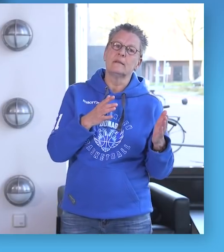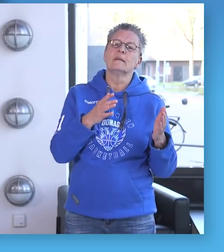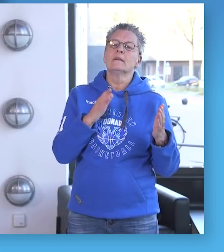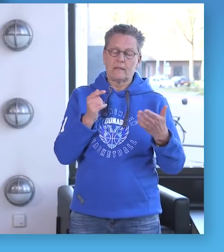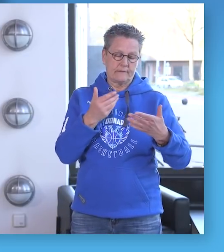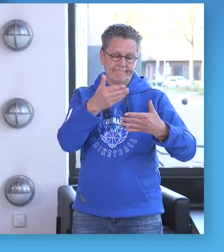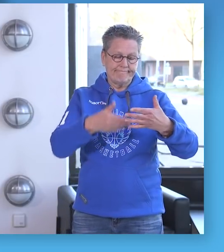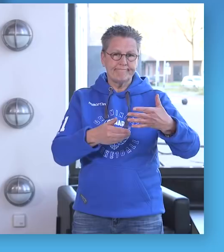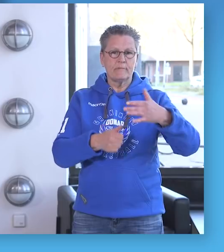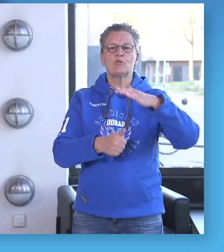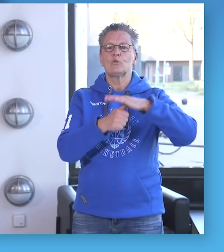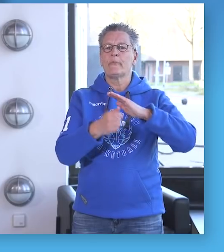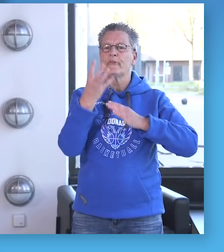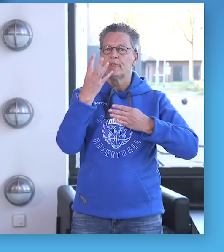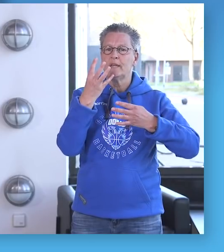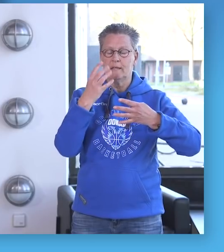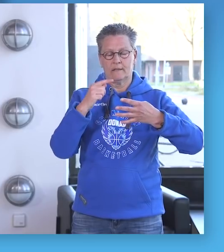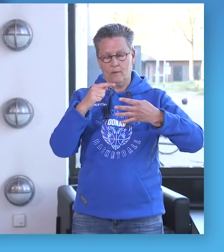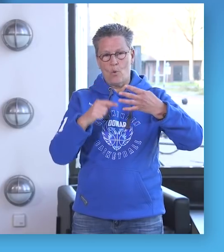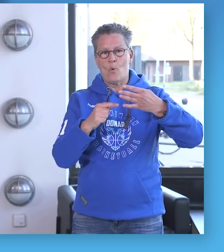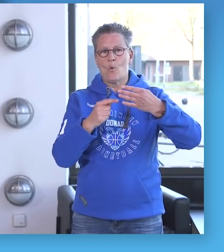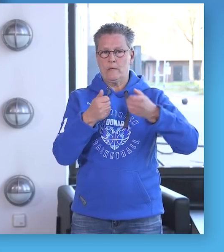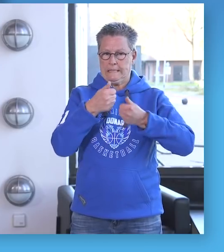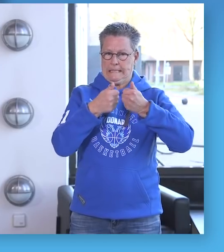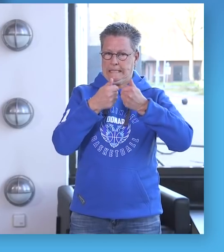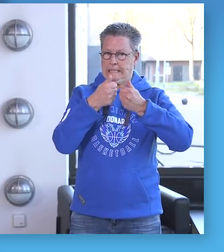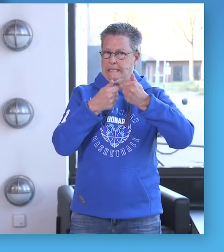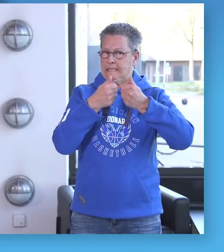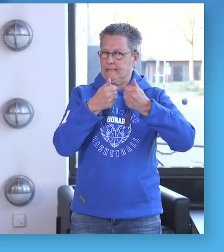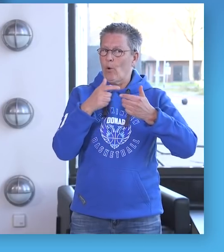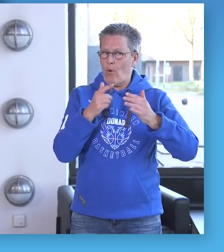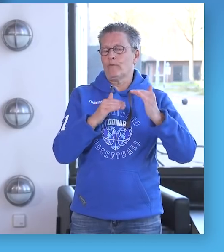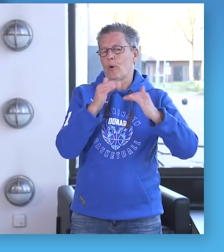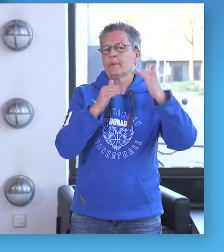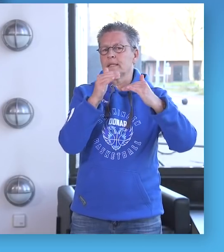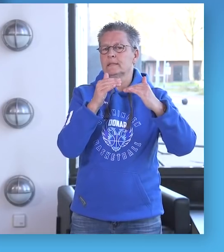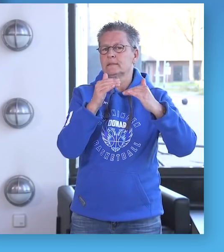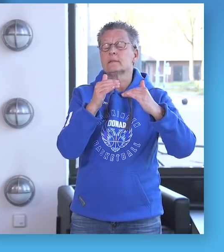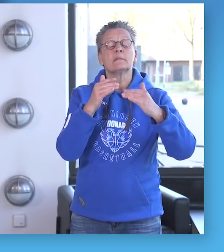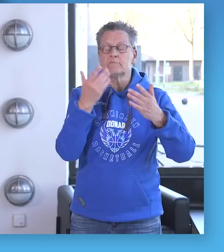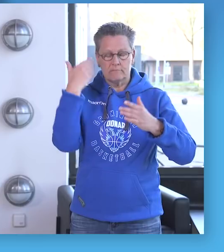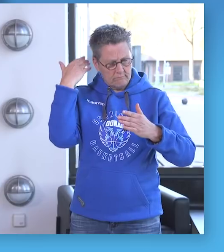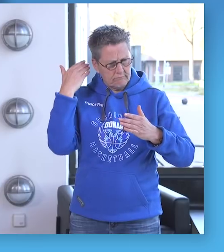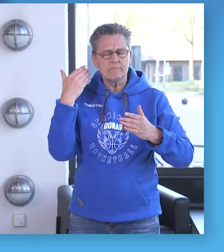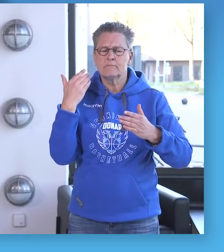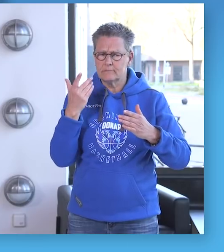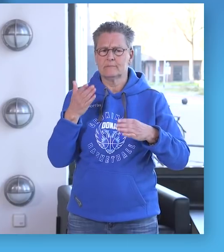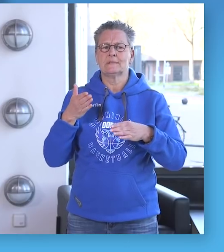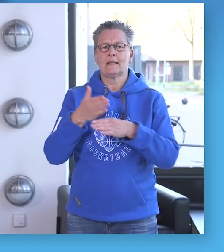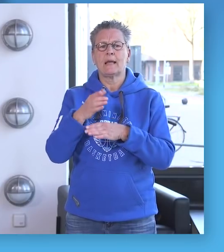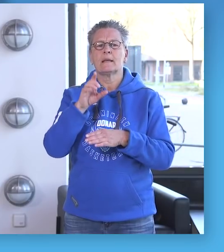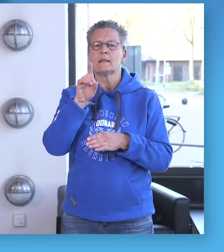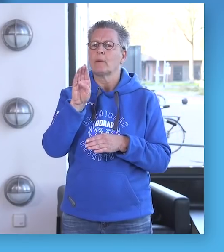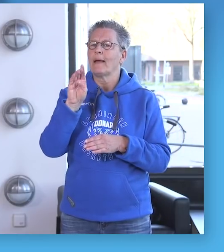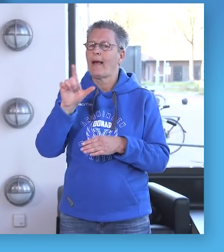weerspiegeling dat de top 4 heel dicht bij elkaar zit, denk ik, in de competitie. En dat dus ook een compleet terecht is geweest dat de DBL heeft